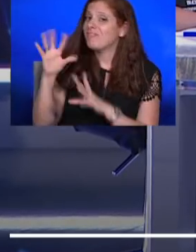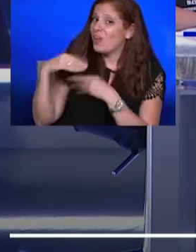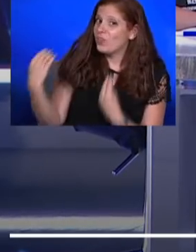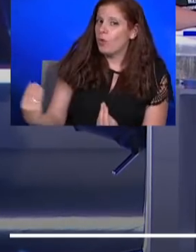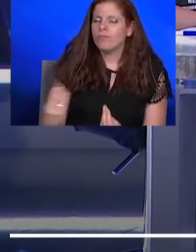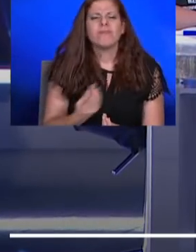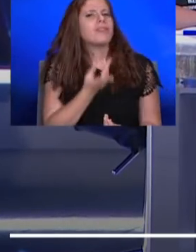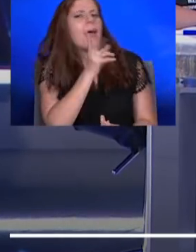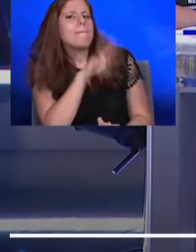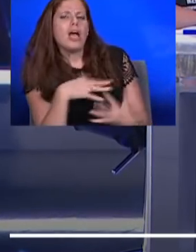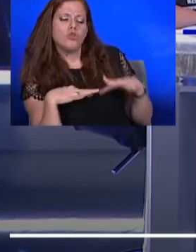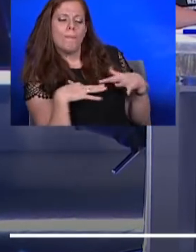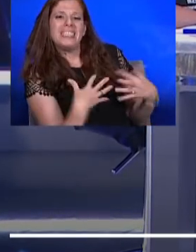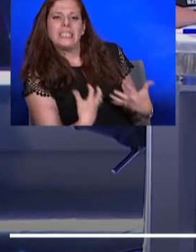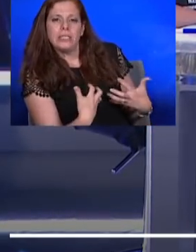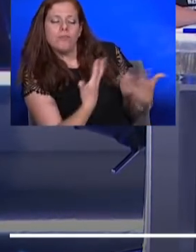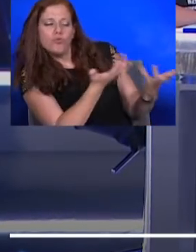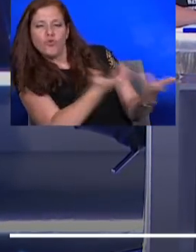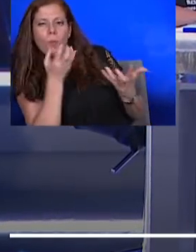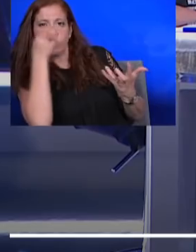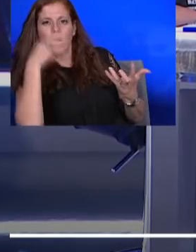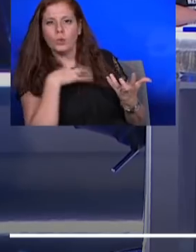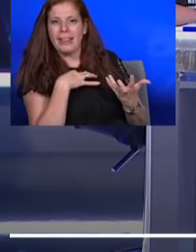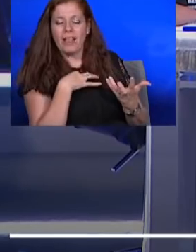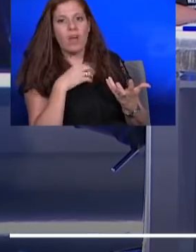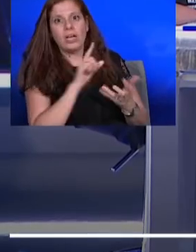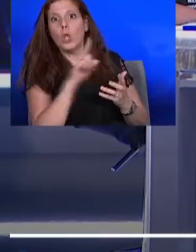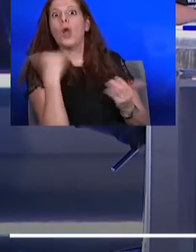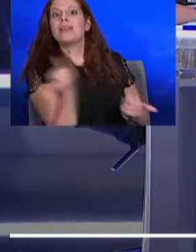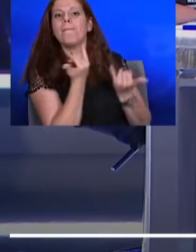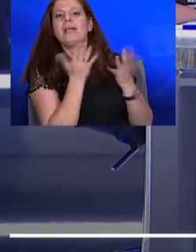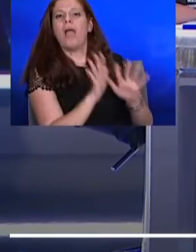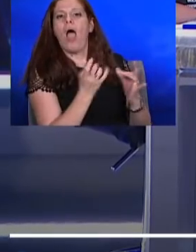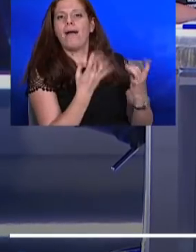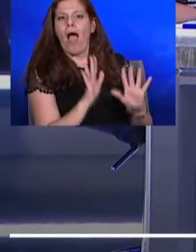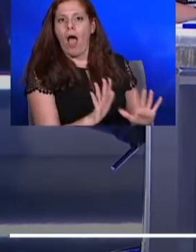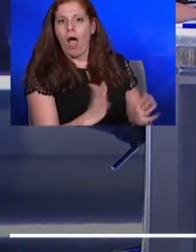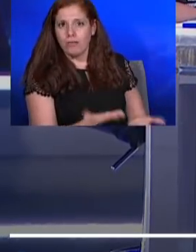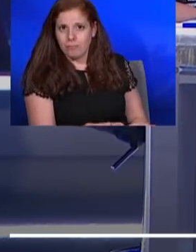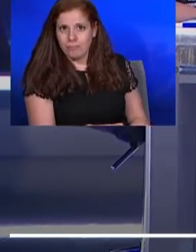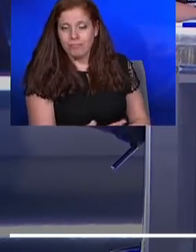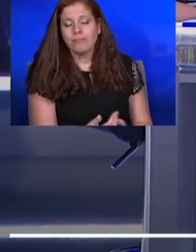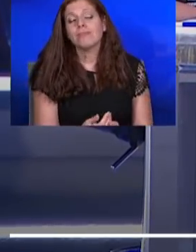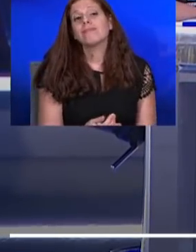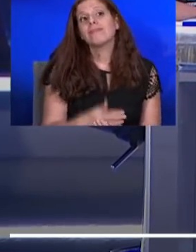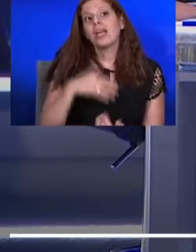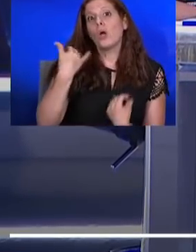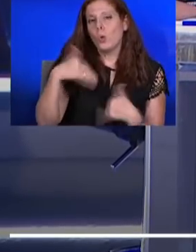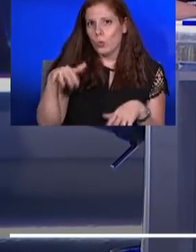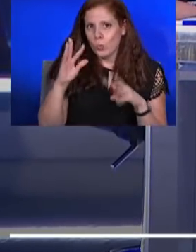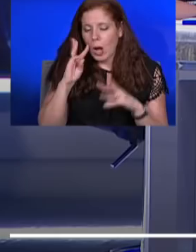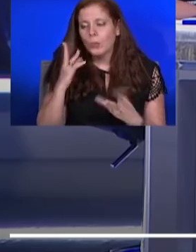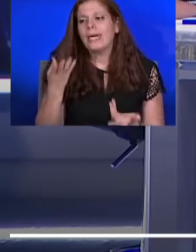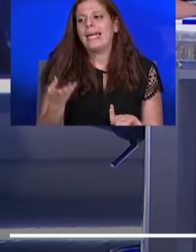תשומת הלב? כלומר, זה לא תמיד היה ככה. וואו, יש שם עולם